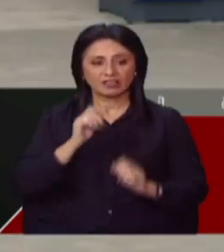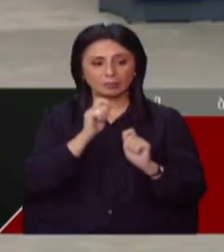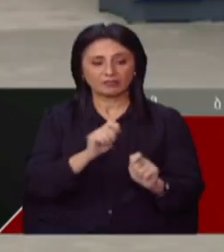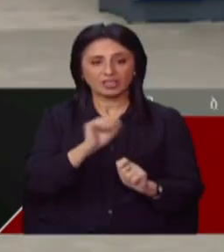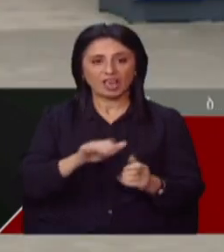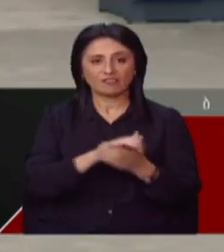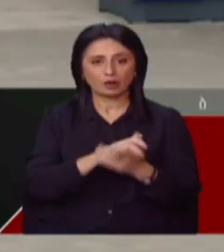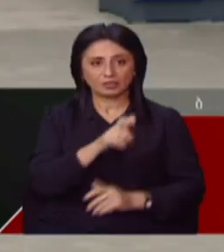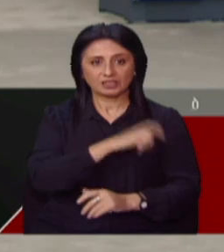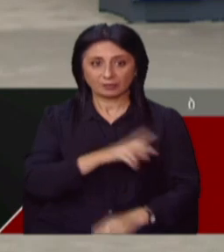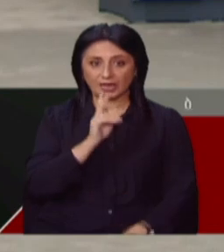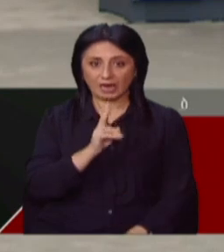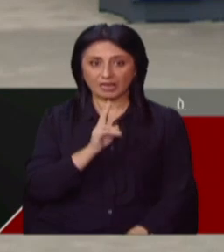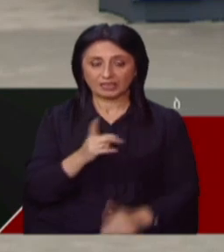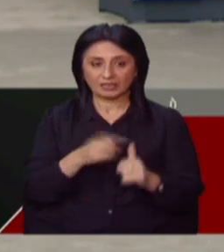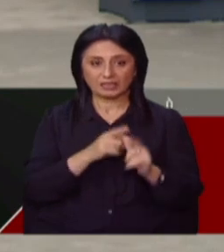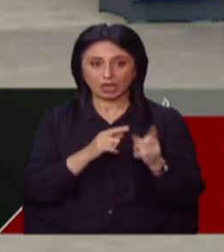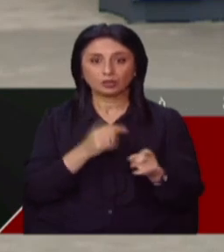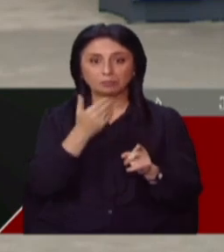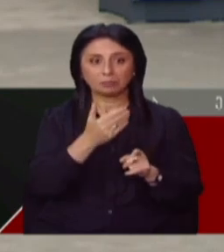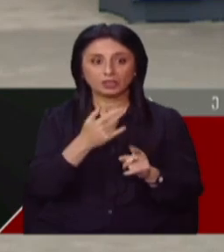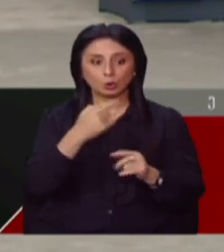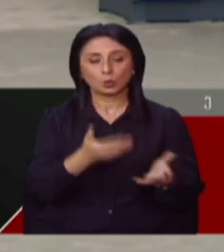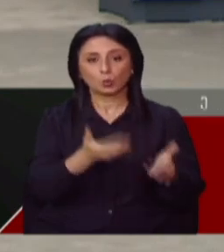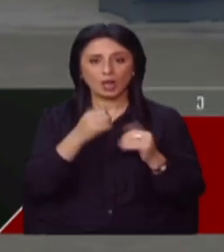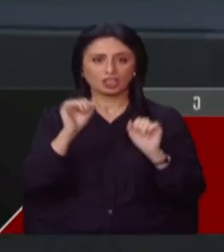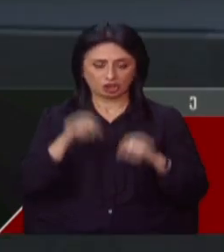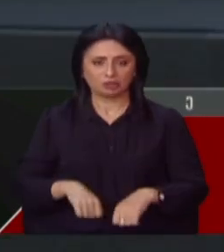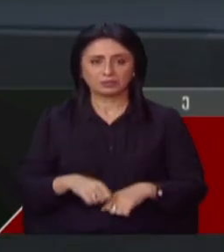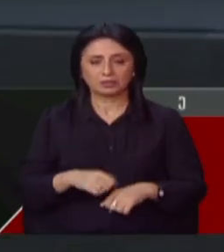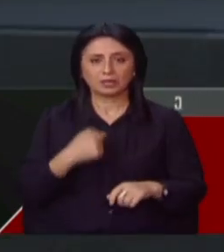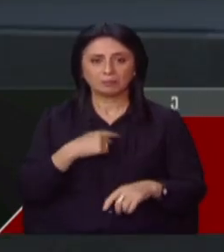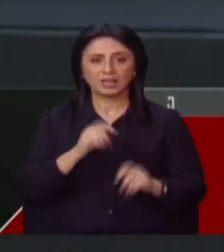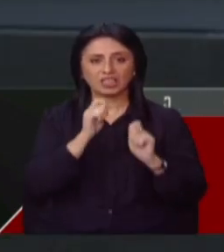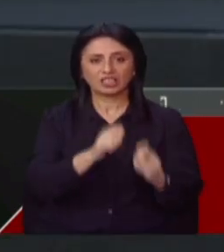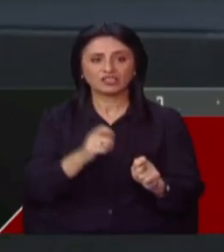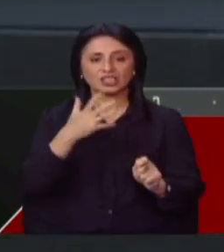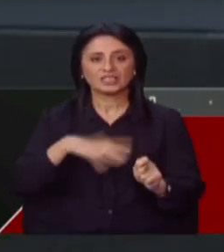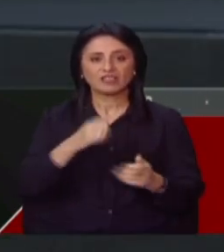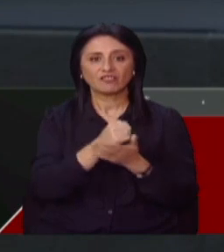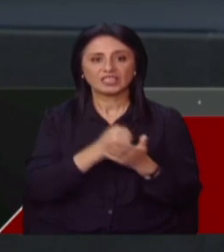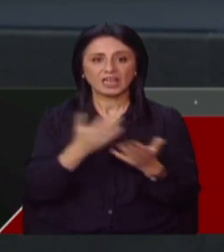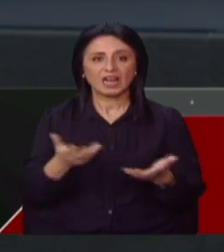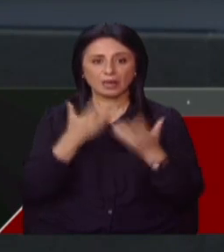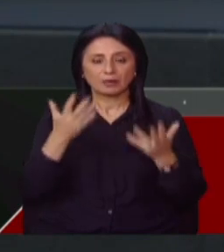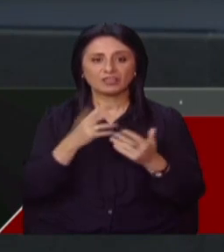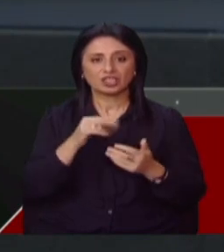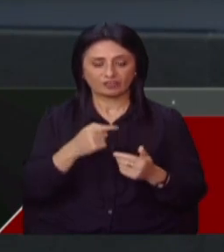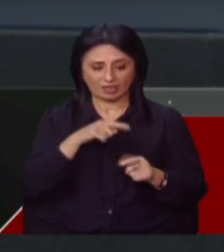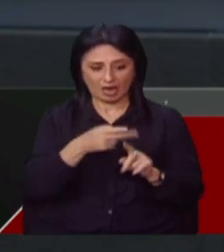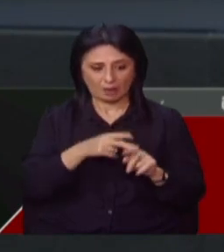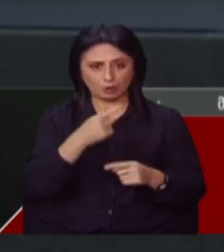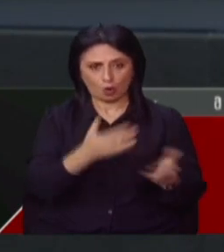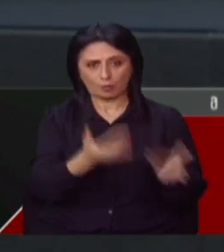მივანიჭეთ ევროკავშირის წევრობის კანდიდატის სტატუსი და მისი უკან წაღება შეგვიძლია. ჩვენ მივანიჭეთ საქართველოს ვიზა ლიბერალიზაცია და ჩვენ